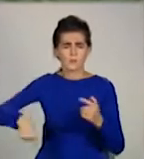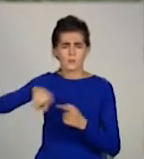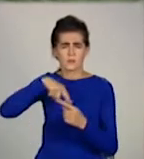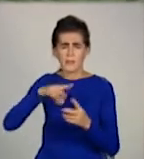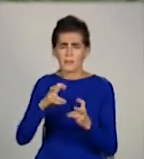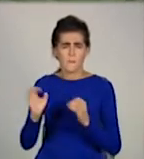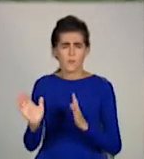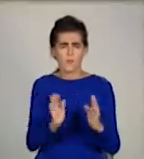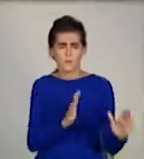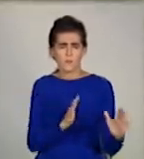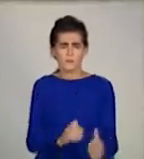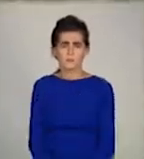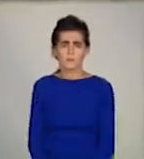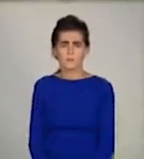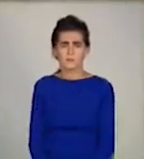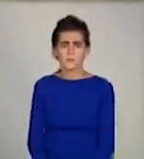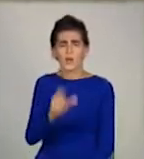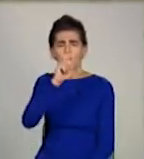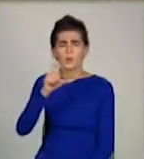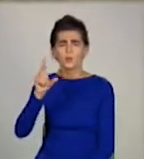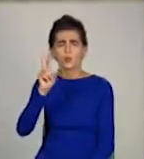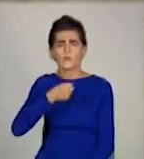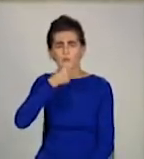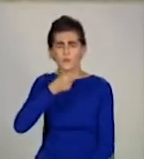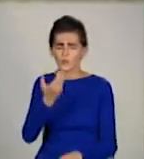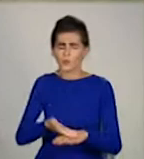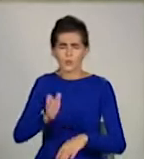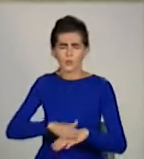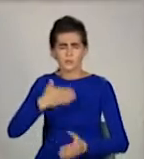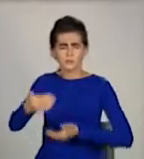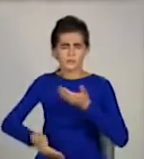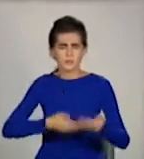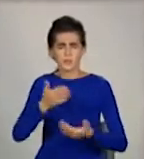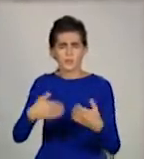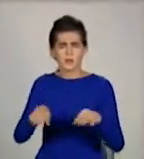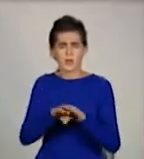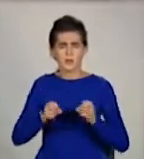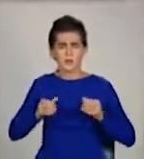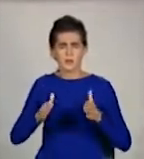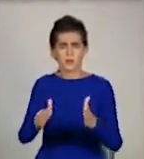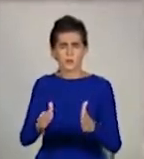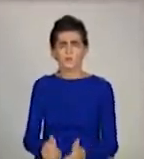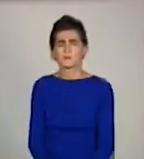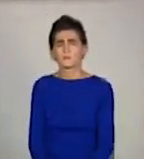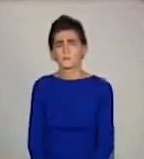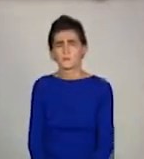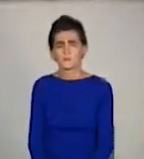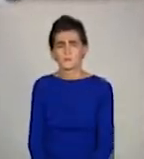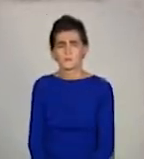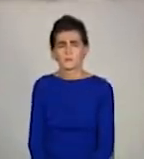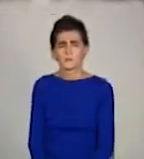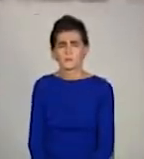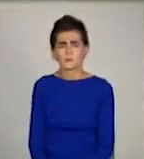порядку. Повністю. Людям похилого віку вкрай важко просуватися по таких дорогах. Піднятися я не